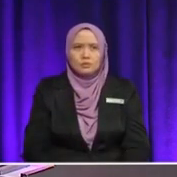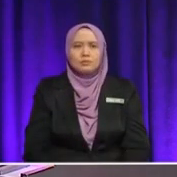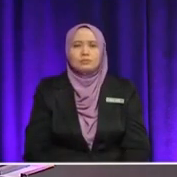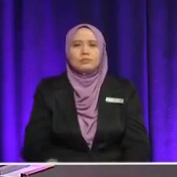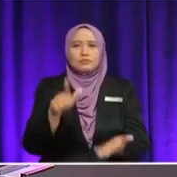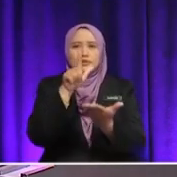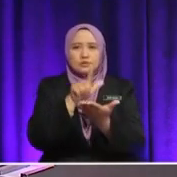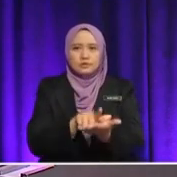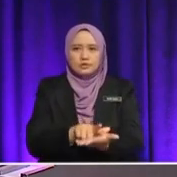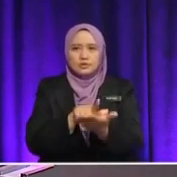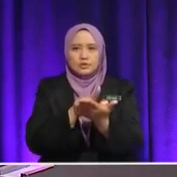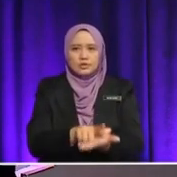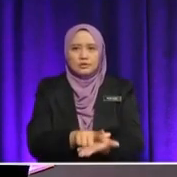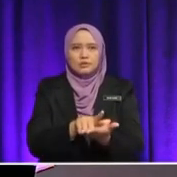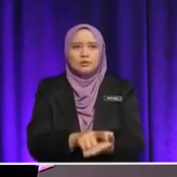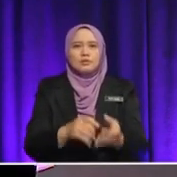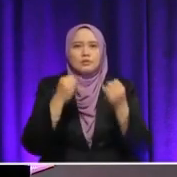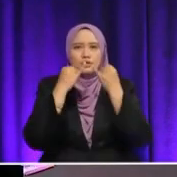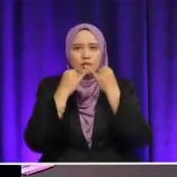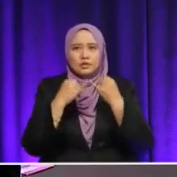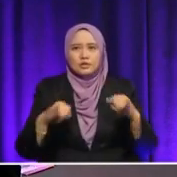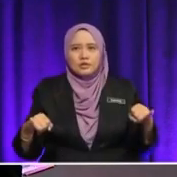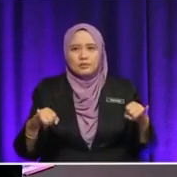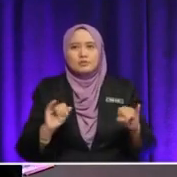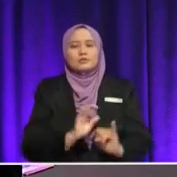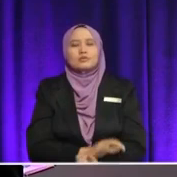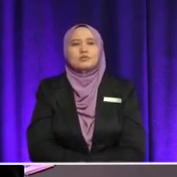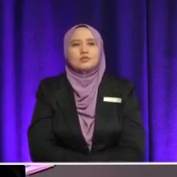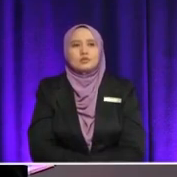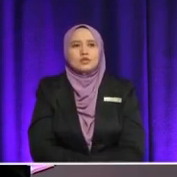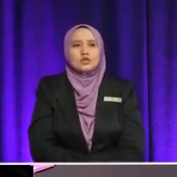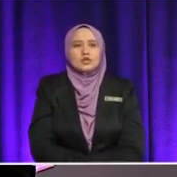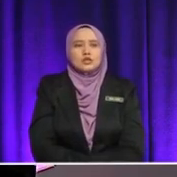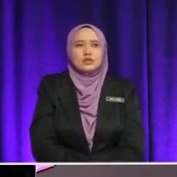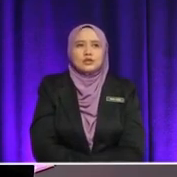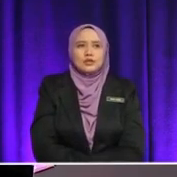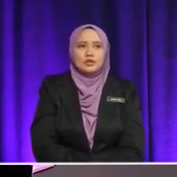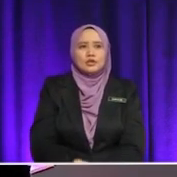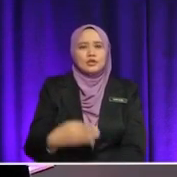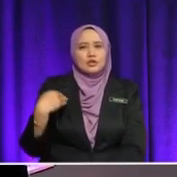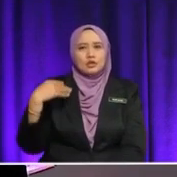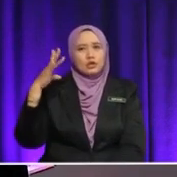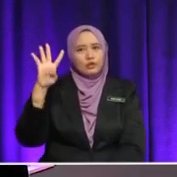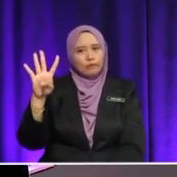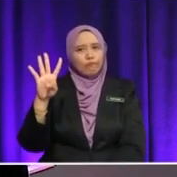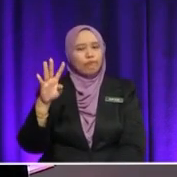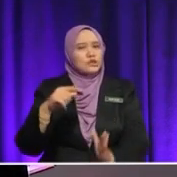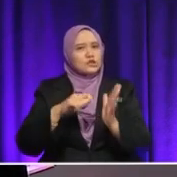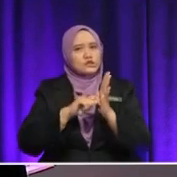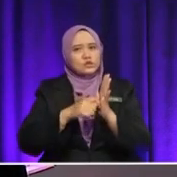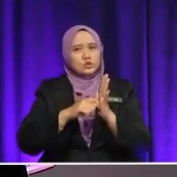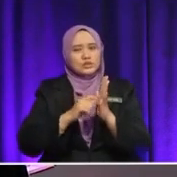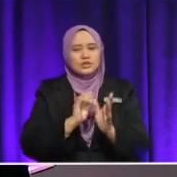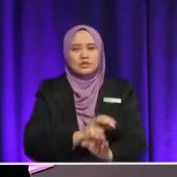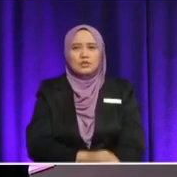ini sebab sejak berat besok ketemu Kidul saja Uraikan pentingnya demokrasi ke mode